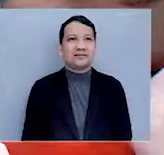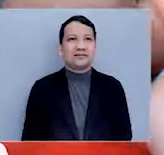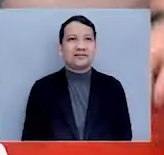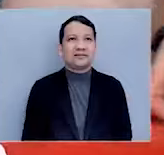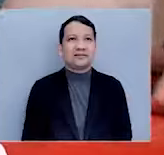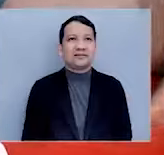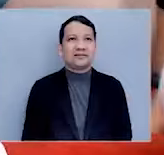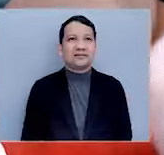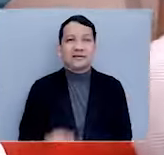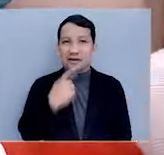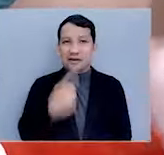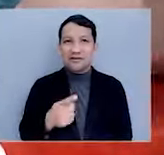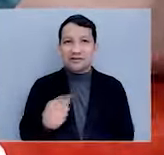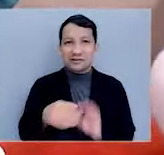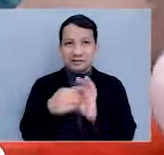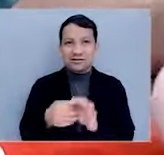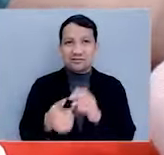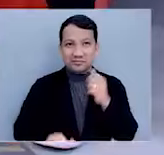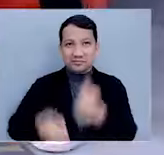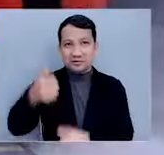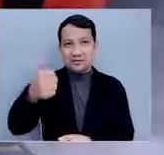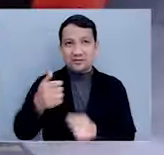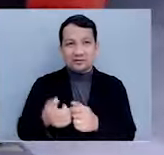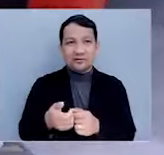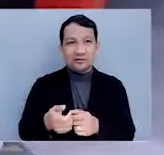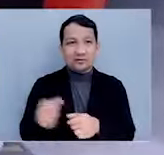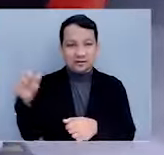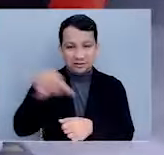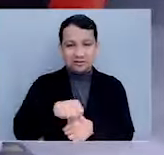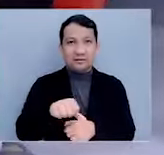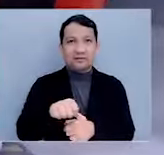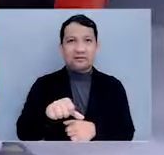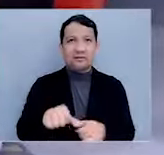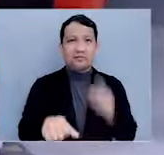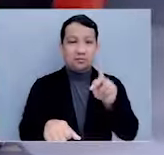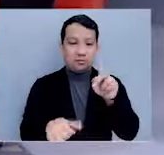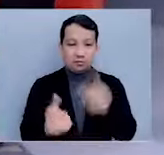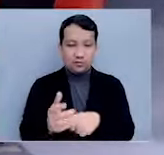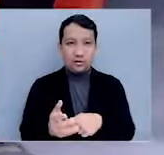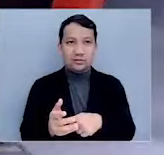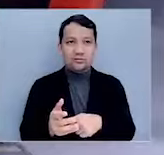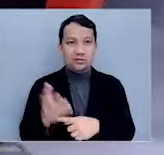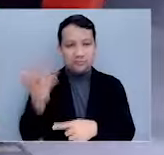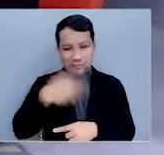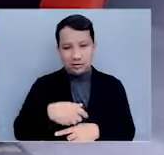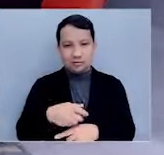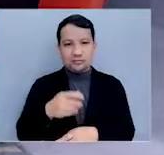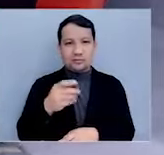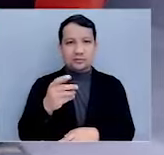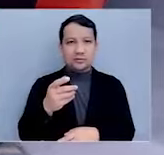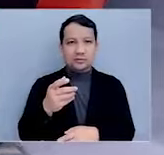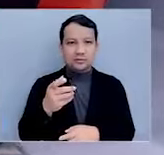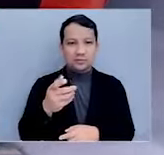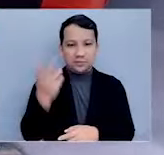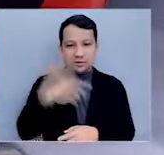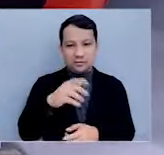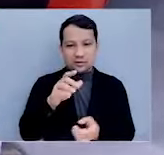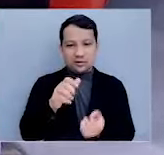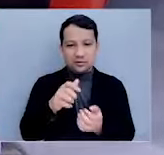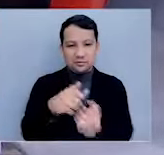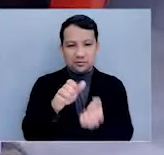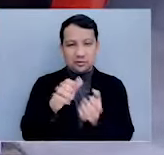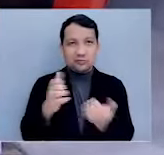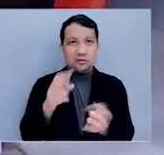Nako, Gretcha, sin literal na winner dahil natalo lang naman niya ang mahigit sa 1,000 nagkagandahang aso sa World Dog Show